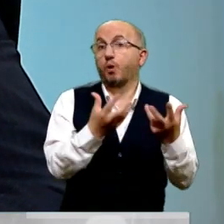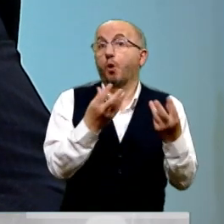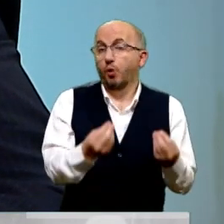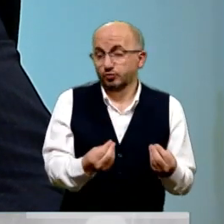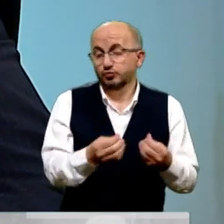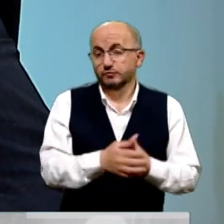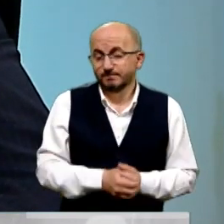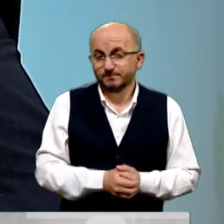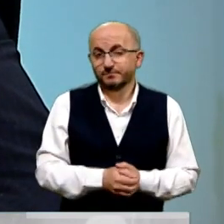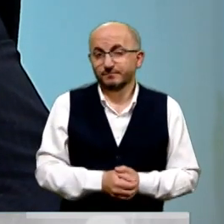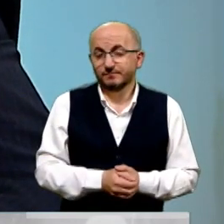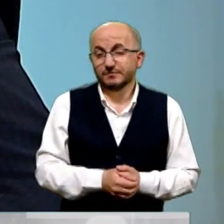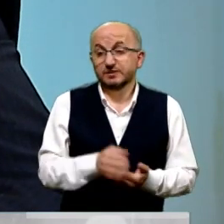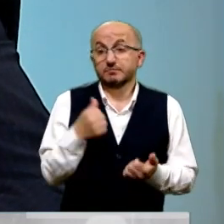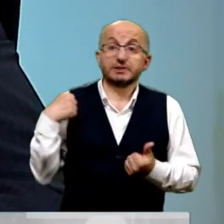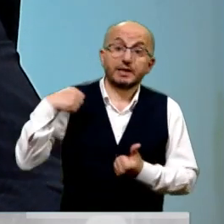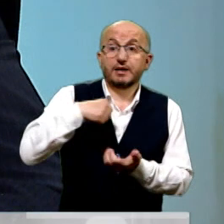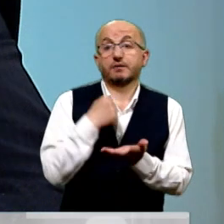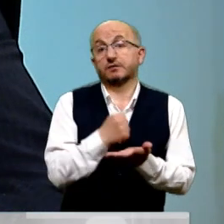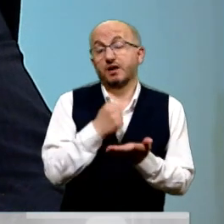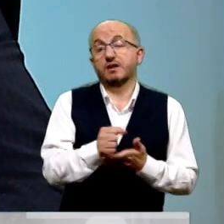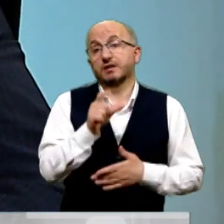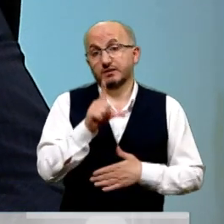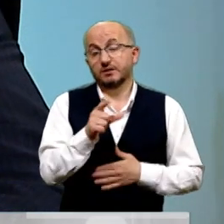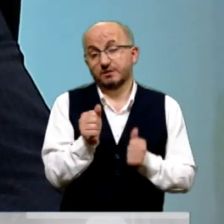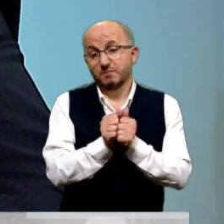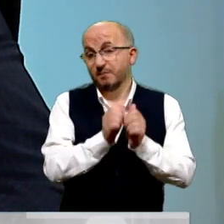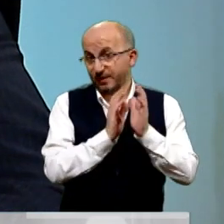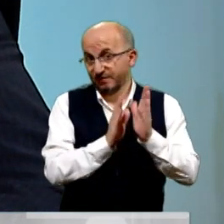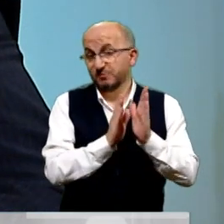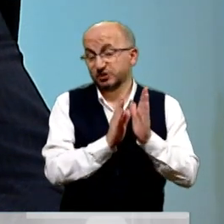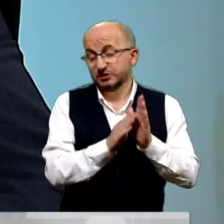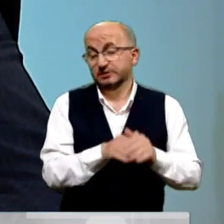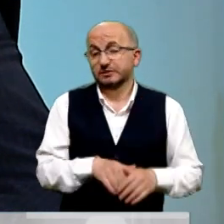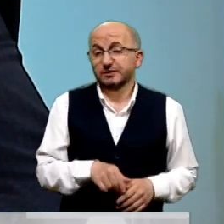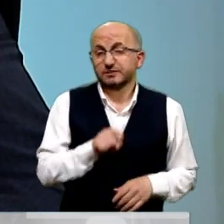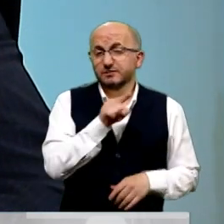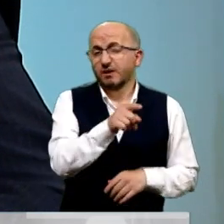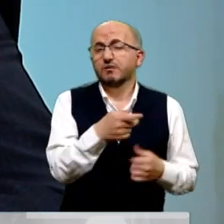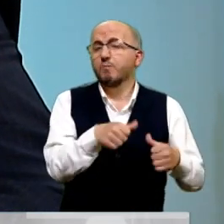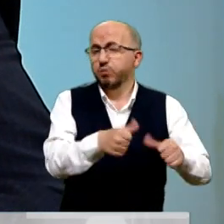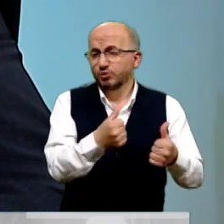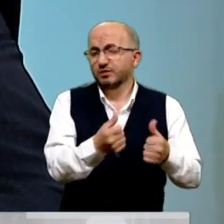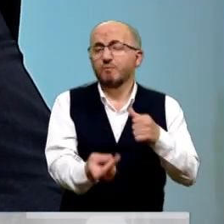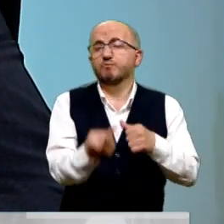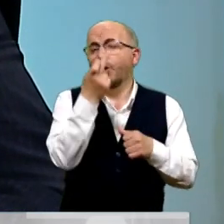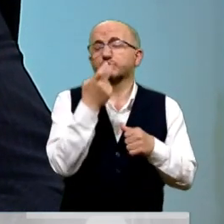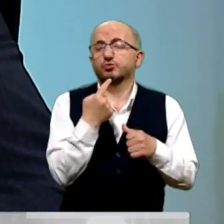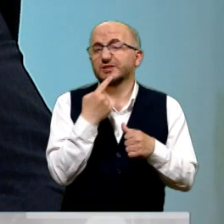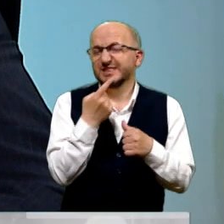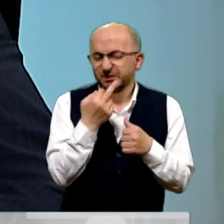bain boşamadır ve nikahı akdini gerektirir açık olan boşamalarda Yani seni boşadığım boşsun gibi